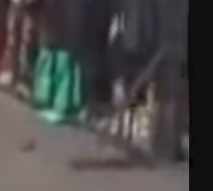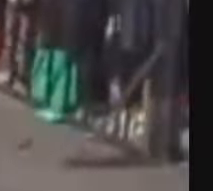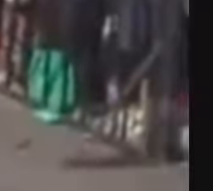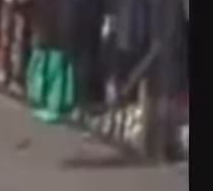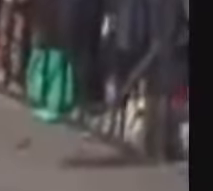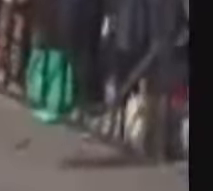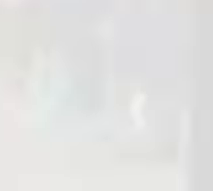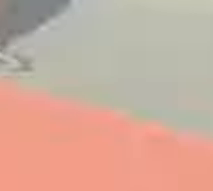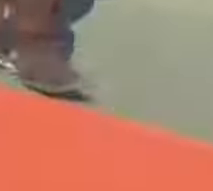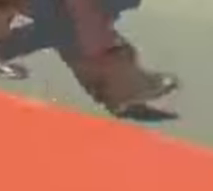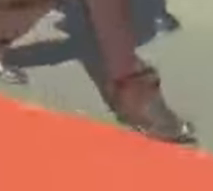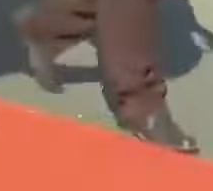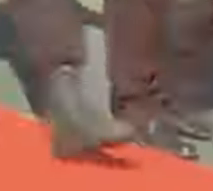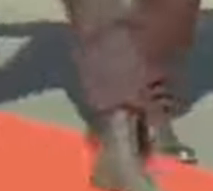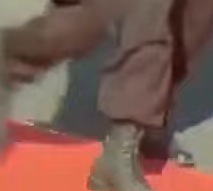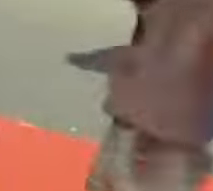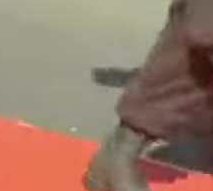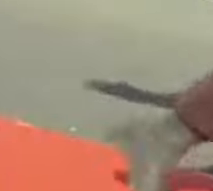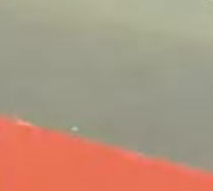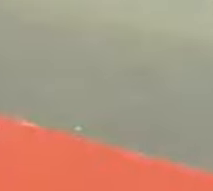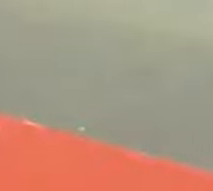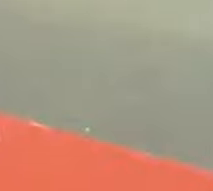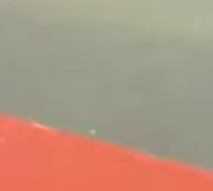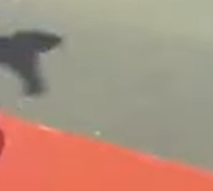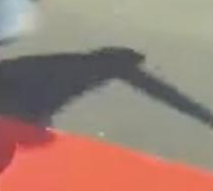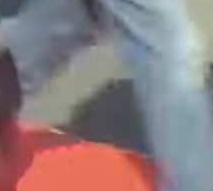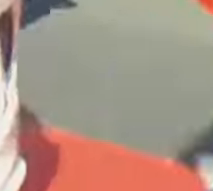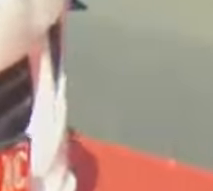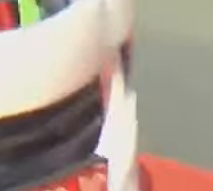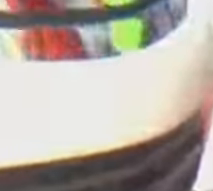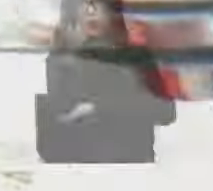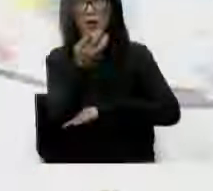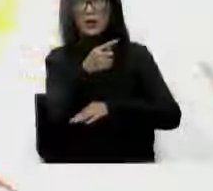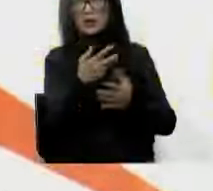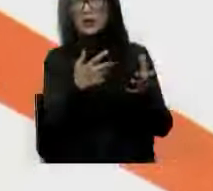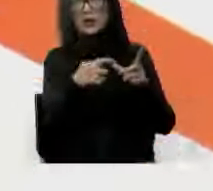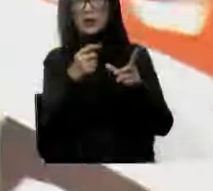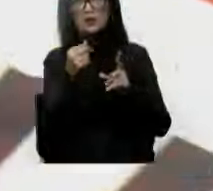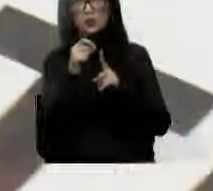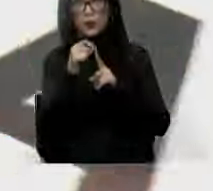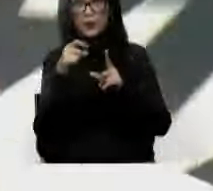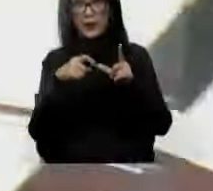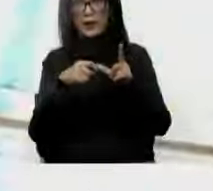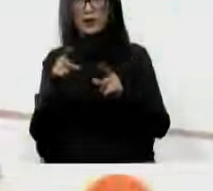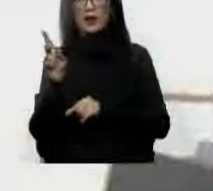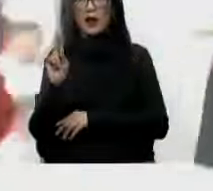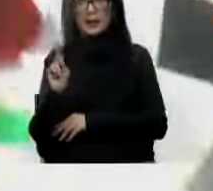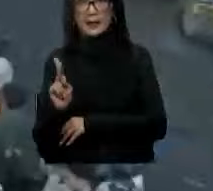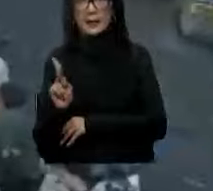Ponidi terjatuh. Ponidi pun dilarikan menggunakan ambulans ke RSUP Dr. Suraji Tirtonegoro Klaten.